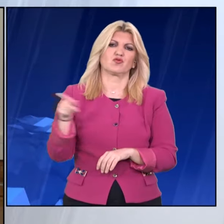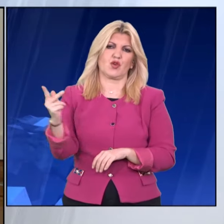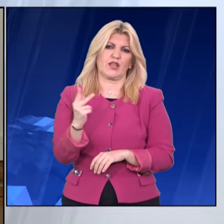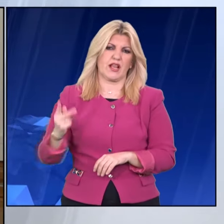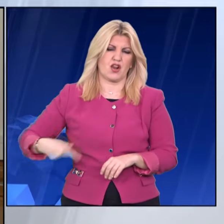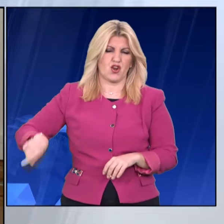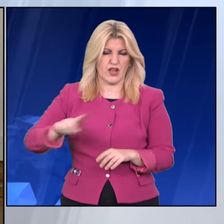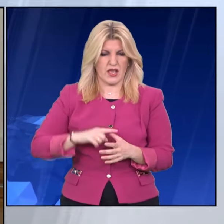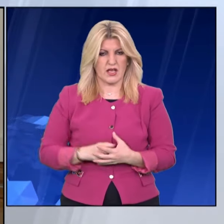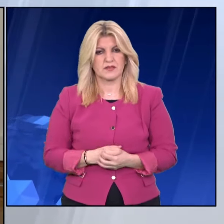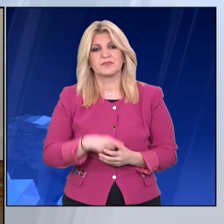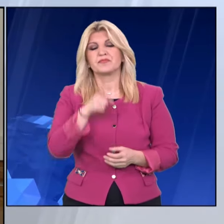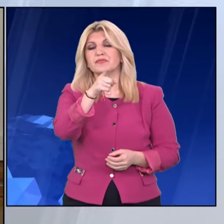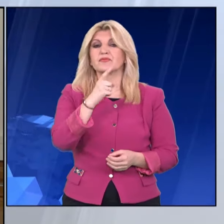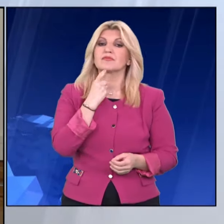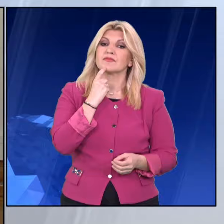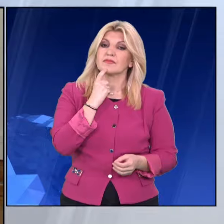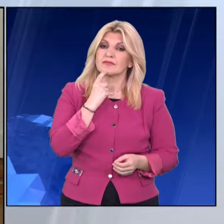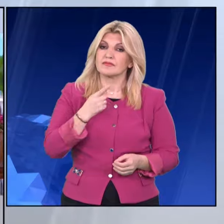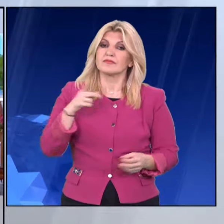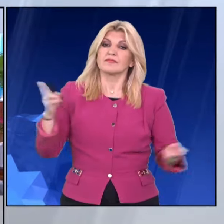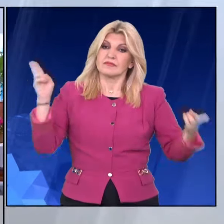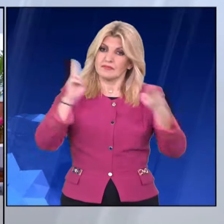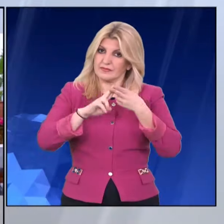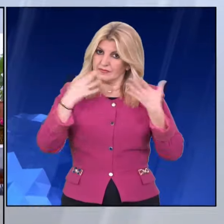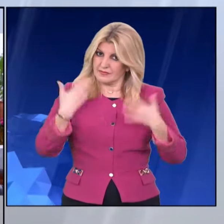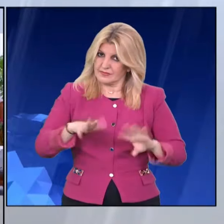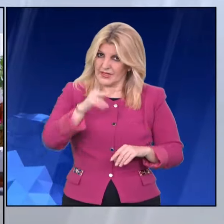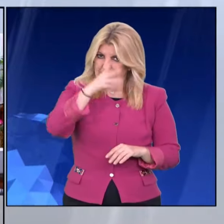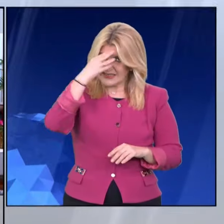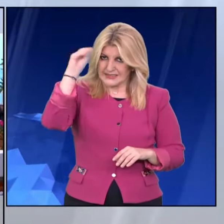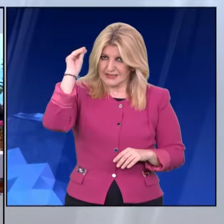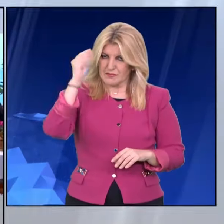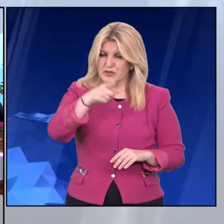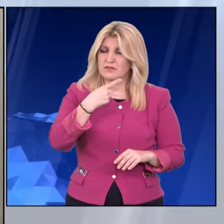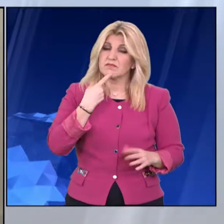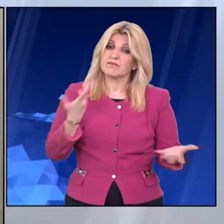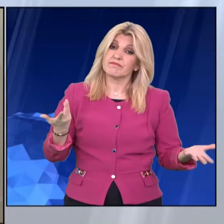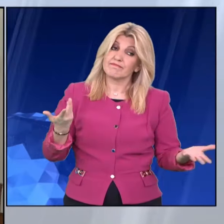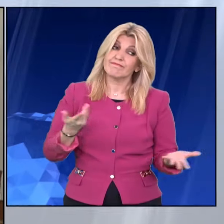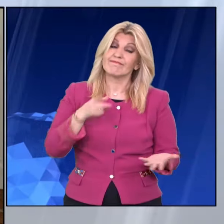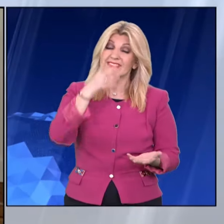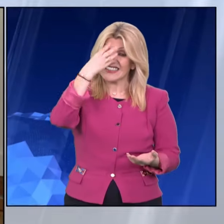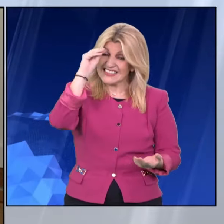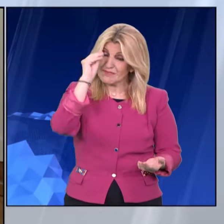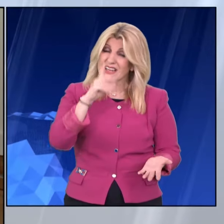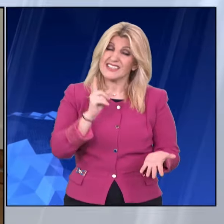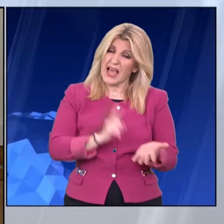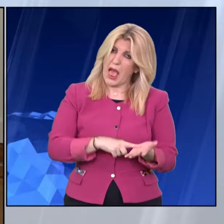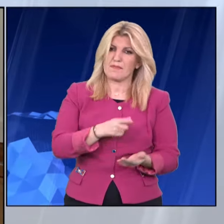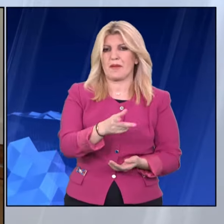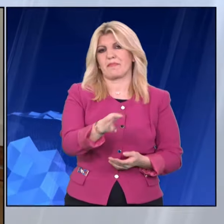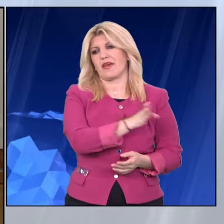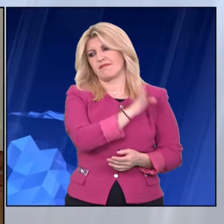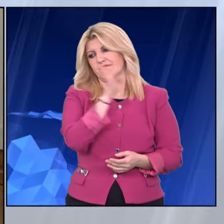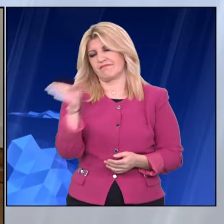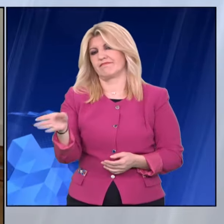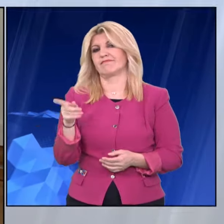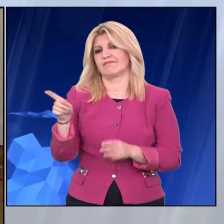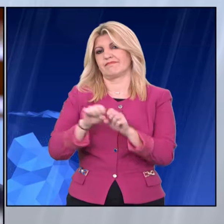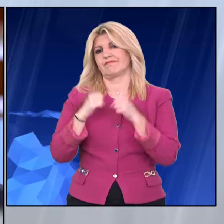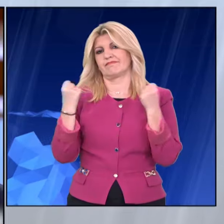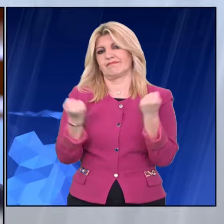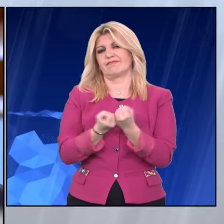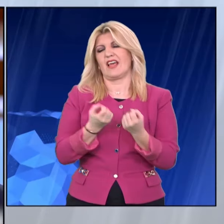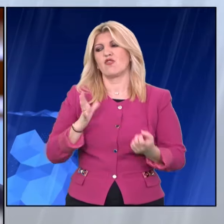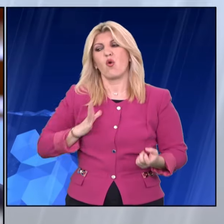ΣΥΡΙΖΑ, ο Στέφανος Κασελάκης έτεινε χείρα φιλίας στον Αλέξη Τσίπρα. Θεωρώ ότι έπρεπε να χαίρεσαι στο συνέδριο. Ότι πληγώθηκε πολλοί κόσμος που δεν ήρθε. Δεν λέμε και